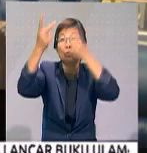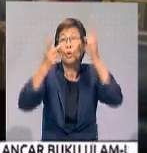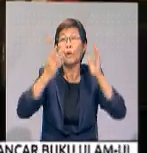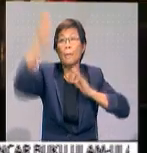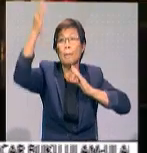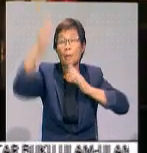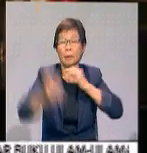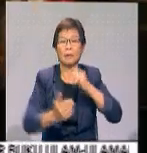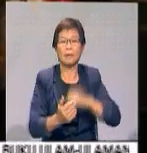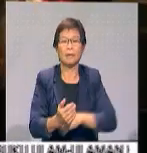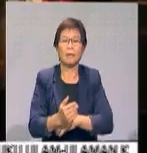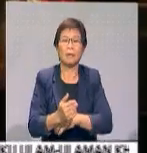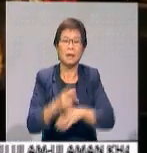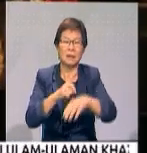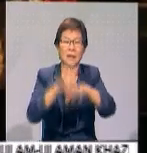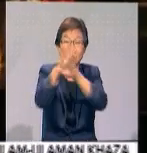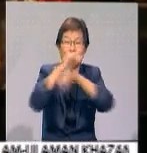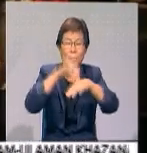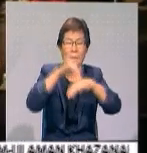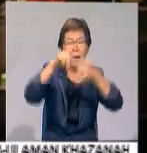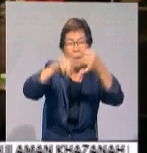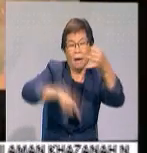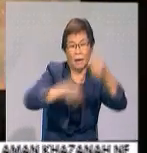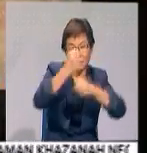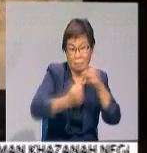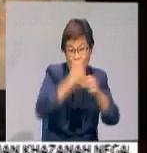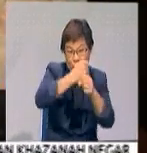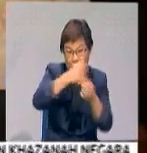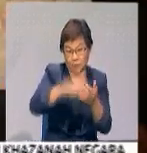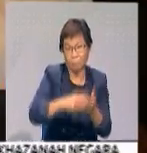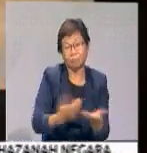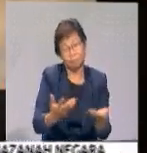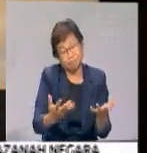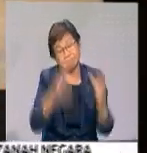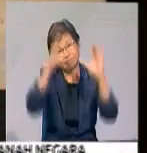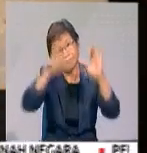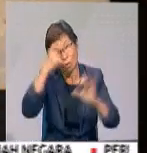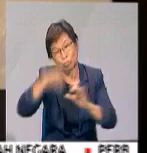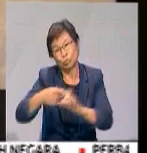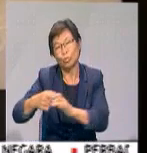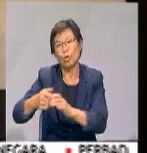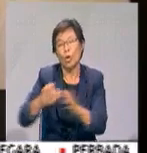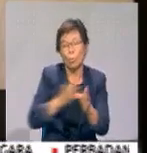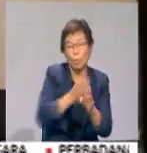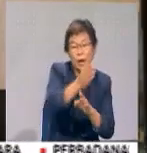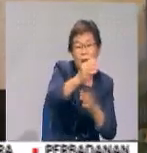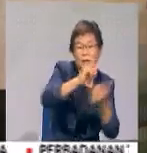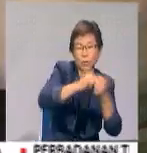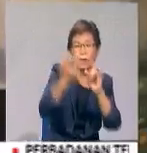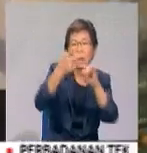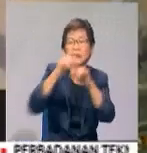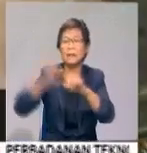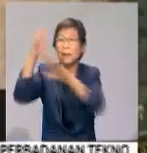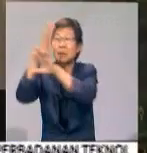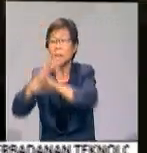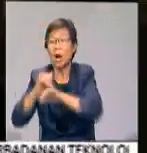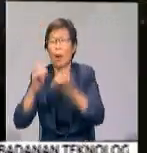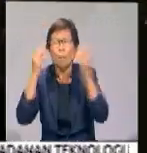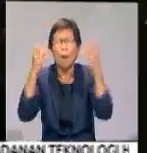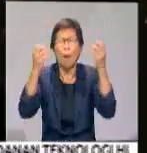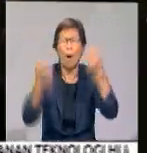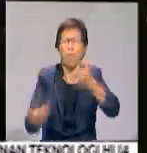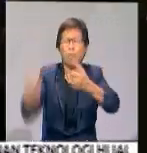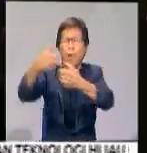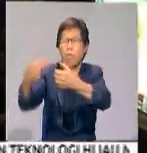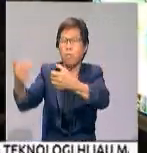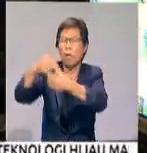Malaysia Day Sarawak pada hujung tahun ini. Ia antara cara untuk membawa bidang sukan tersebut ke Sabah dan Sarawak supaya lebih ramai